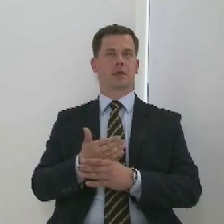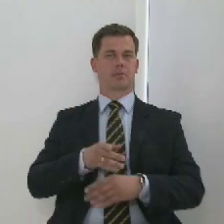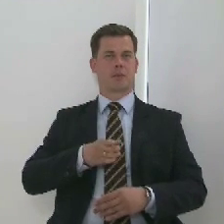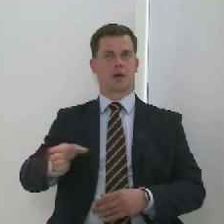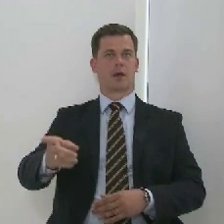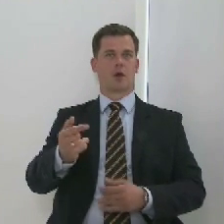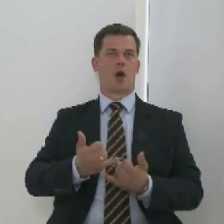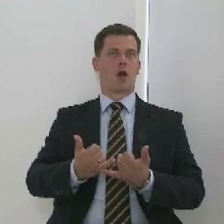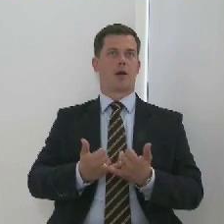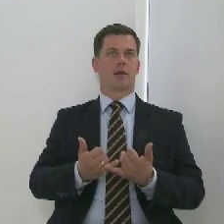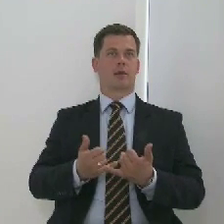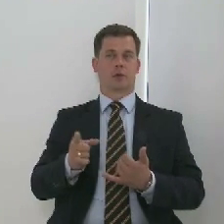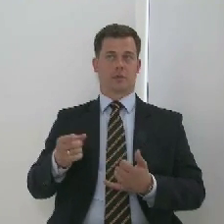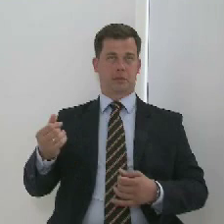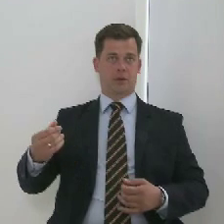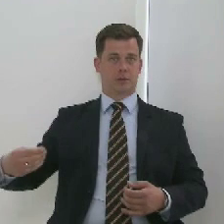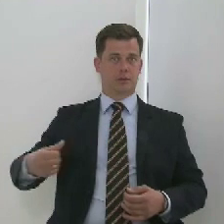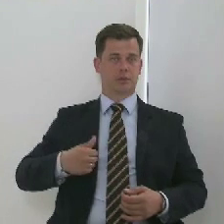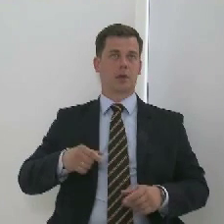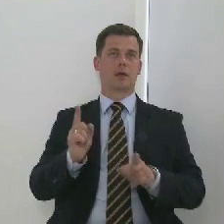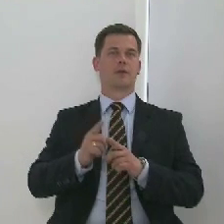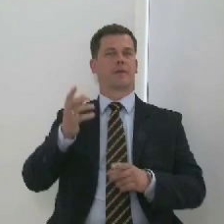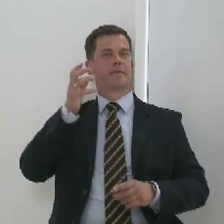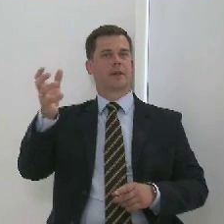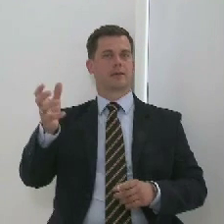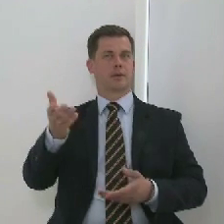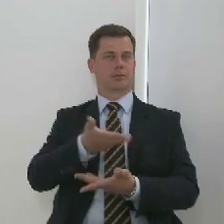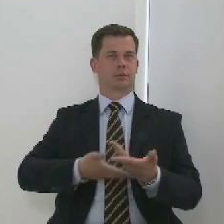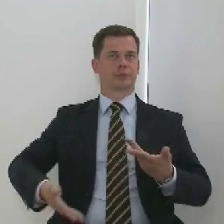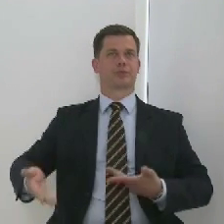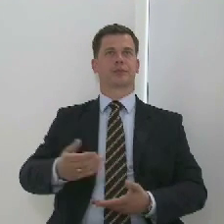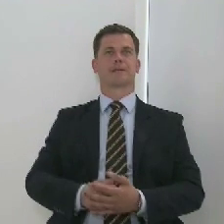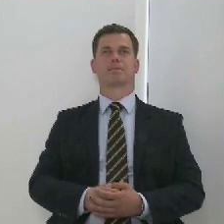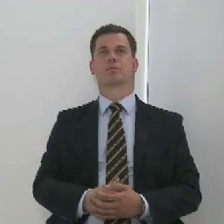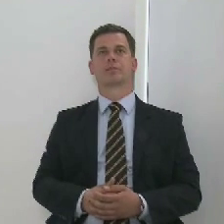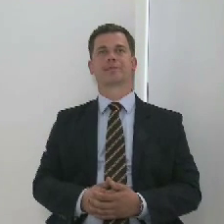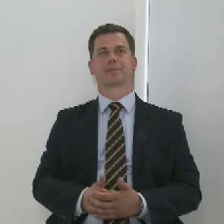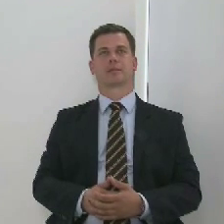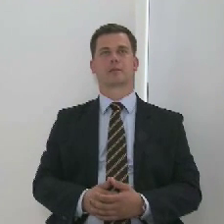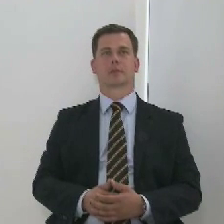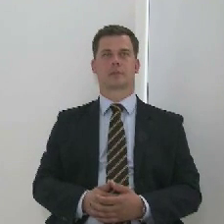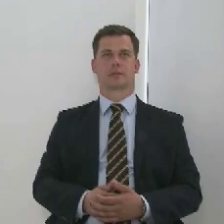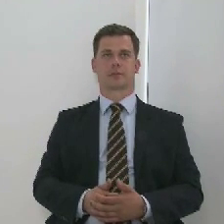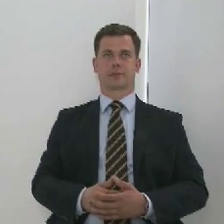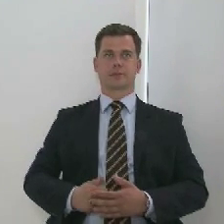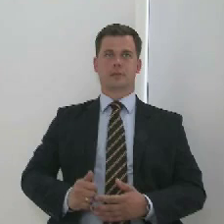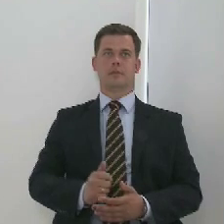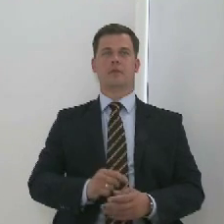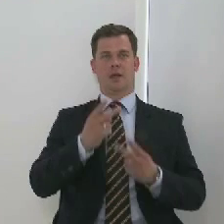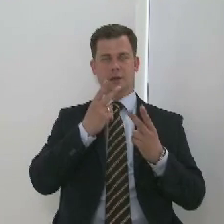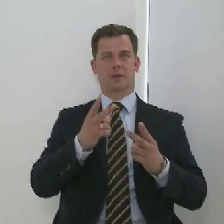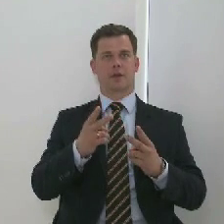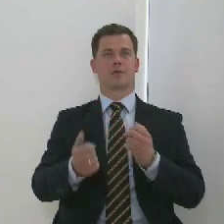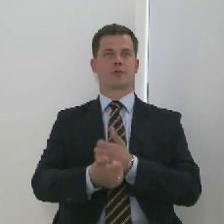więc dostarczył nie tylko kapitał, ale również wiedzę o przetwórstwie rzepaku. No a i oczywiście jest to też potwierdzenie, że